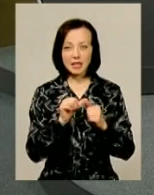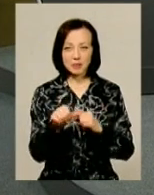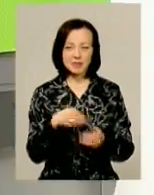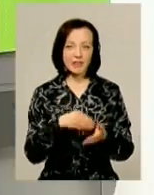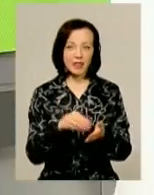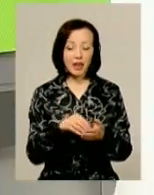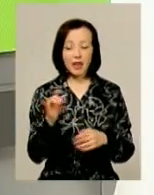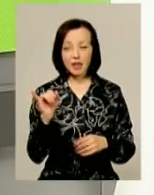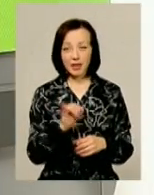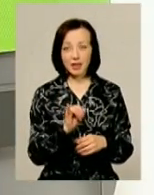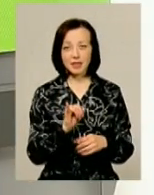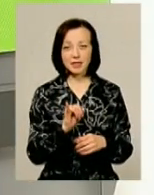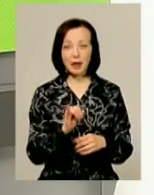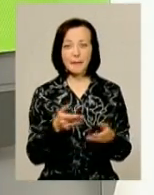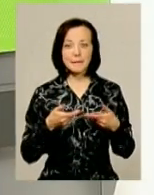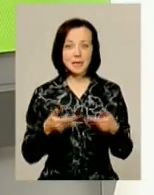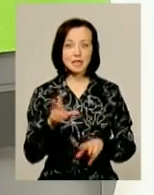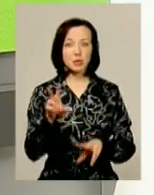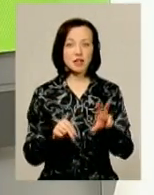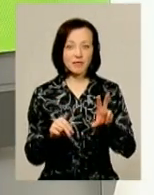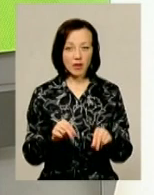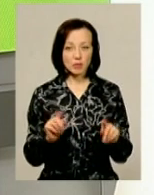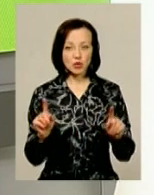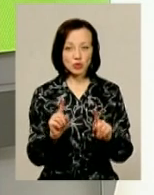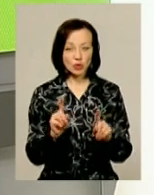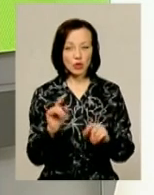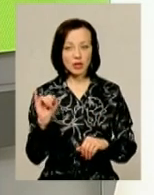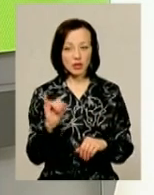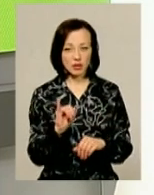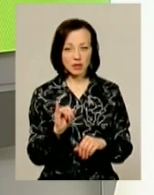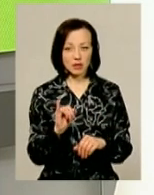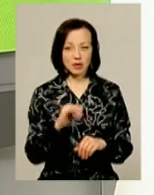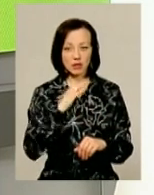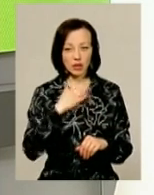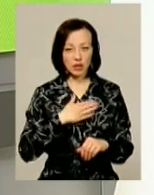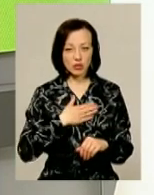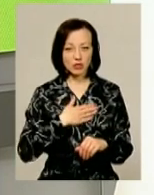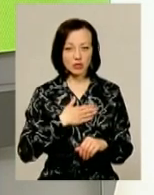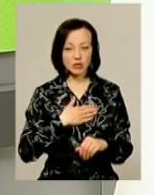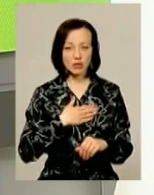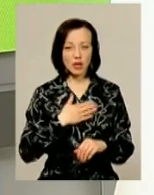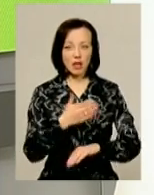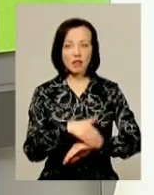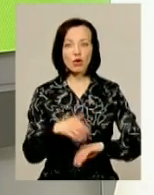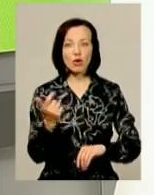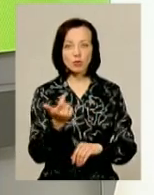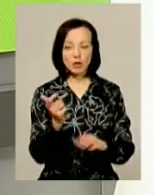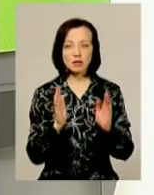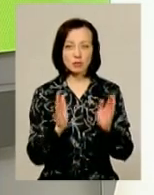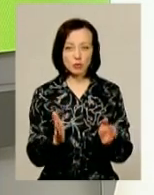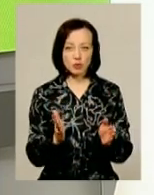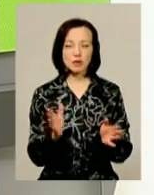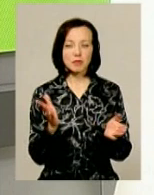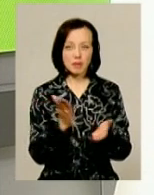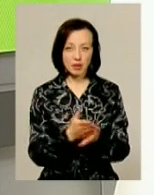свиней. Але ми сподіваємося, що і наші дворогосподарства будуть і